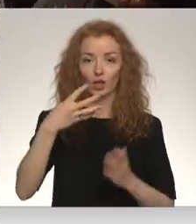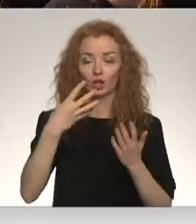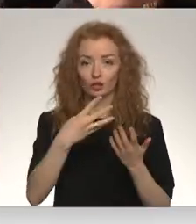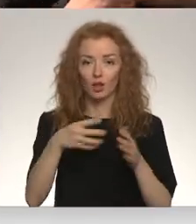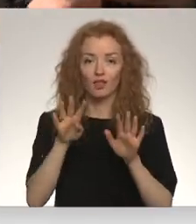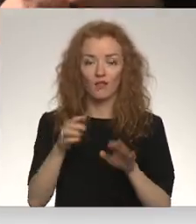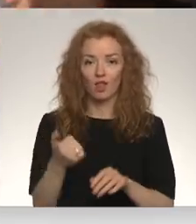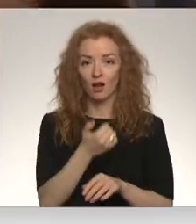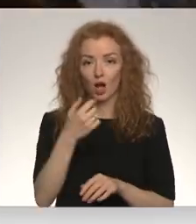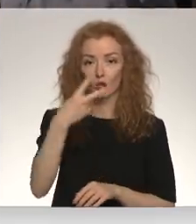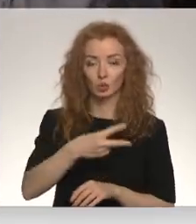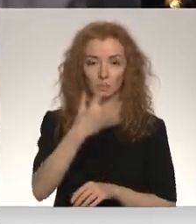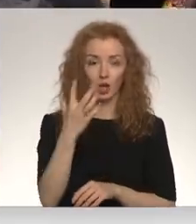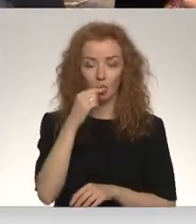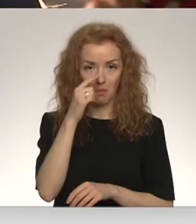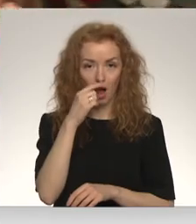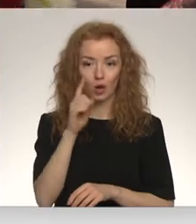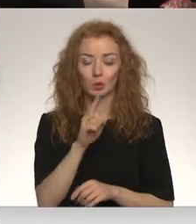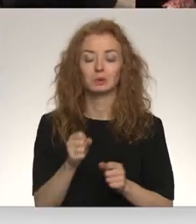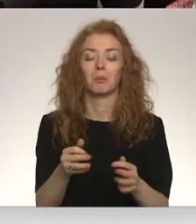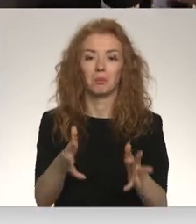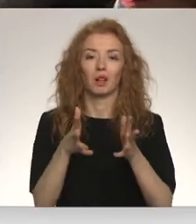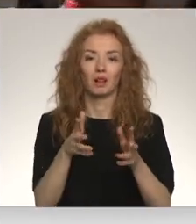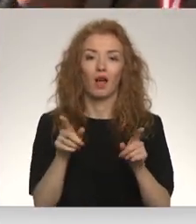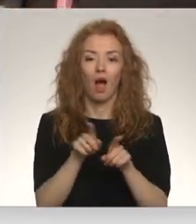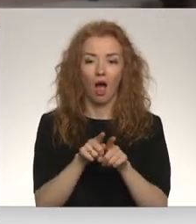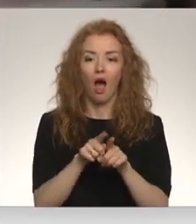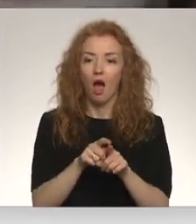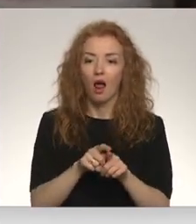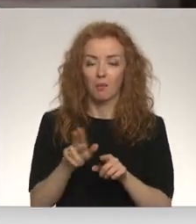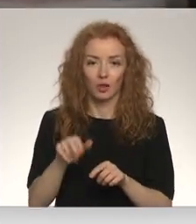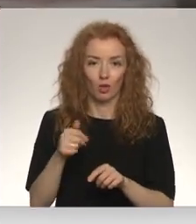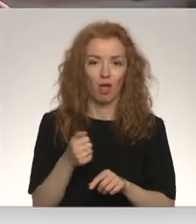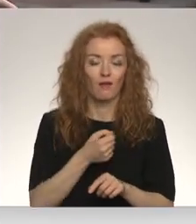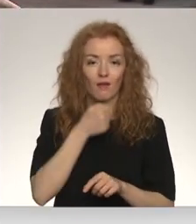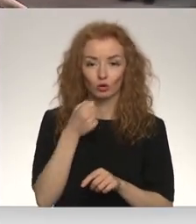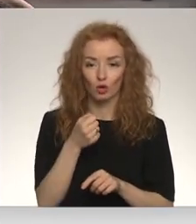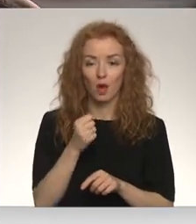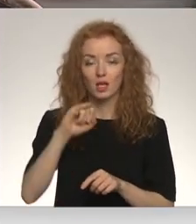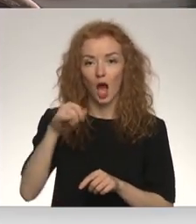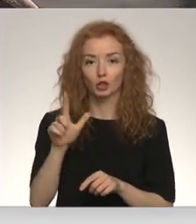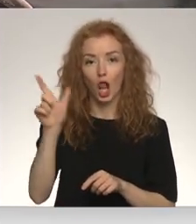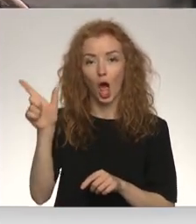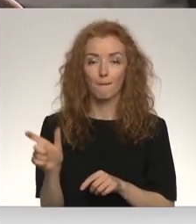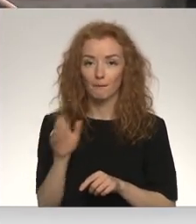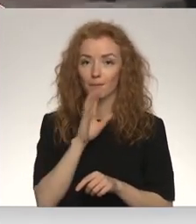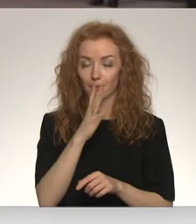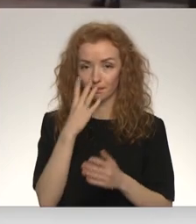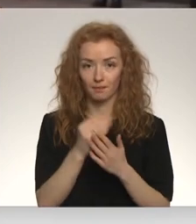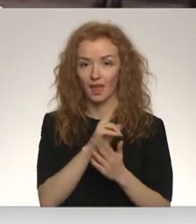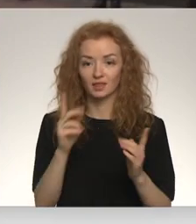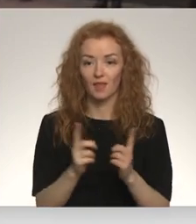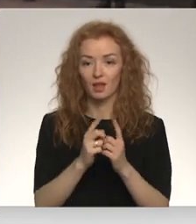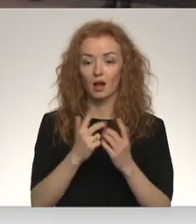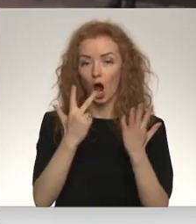1949. Gada 25. Martu ir spilgtas arī sirmā vecumā. Jānis Lapiņš savu mammu nesatika 8,5